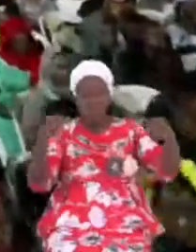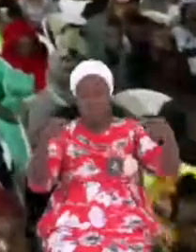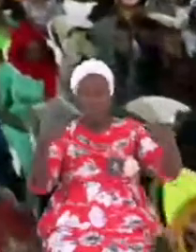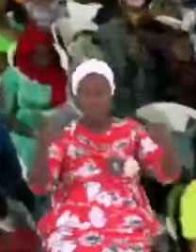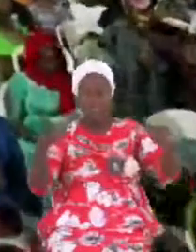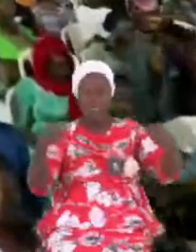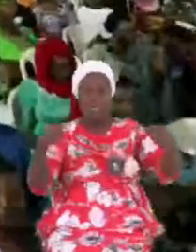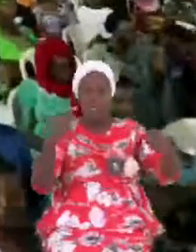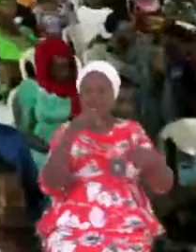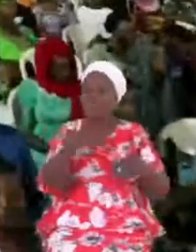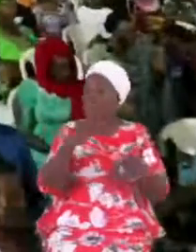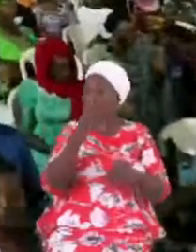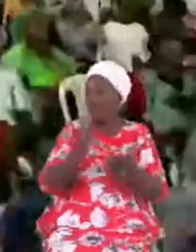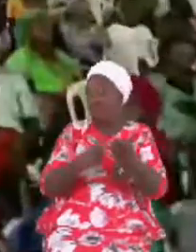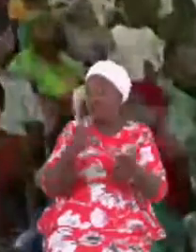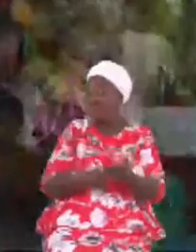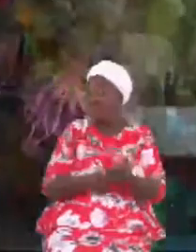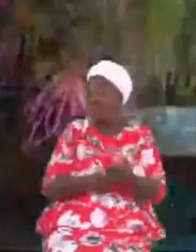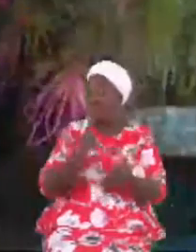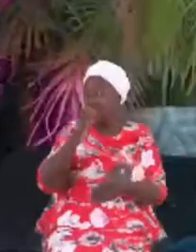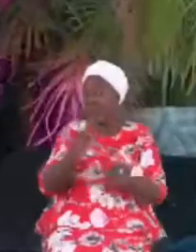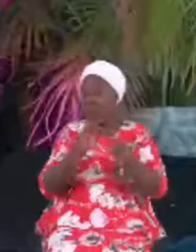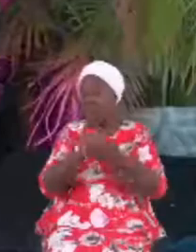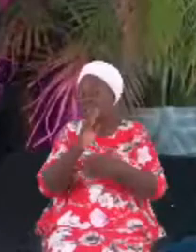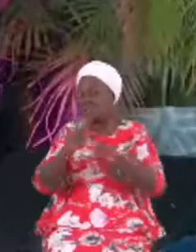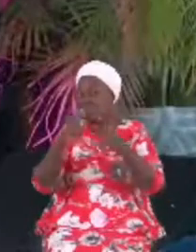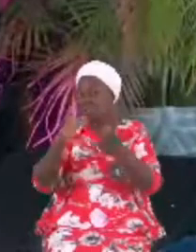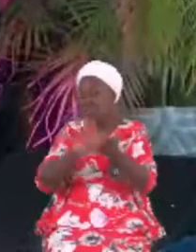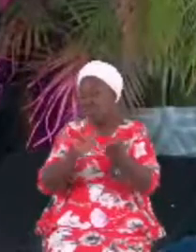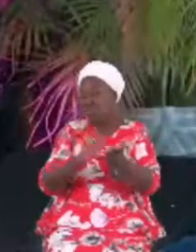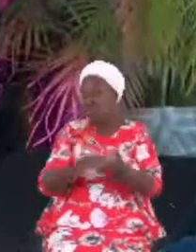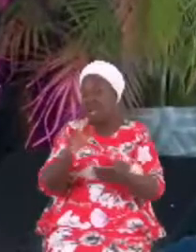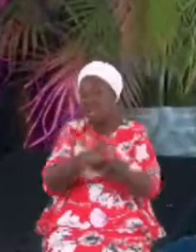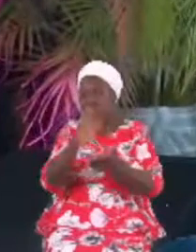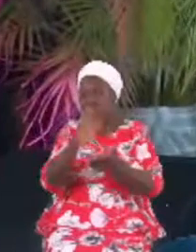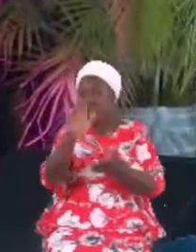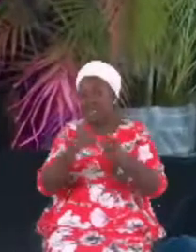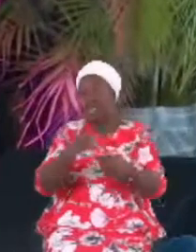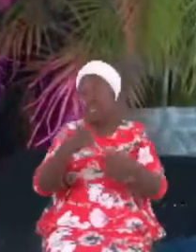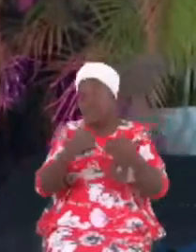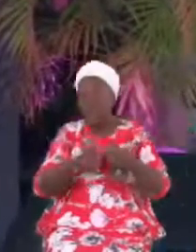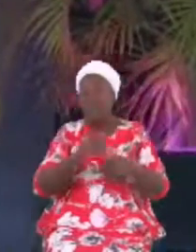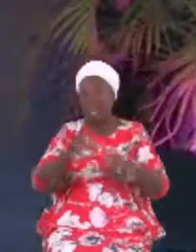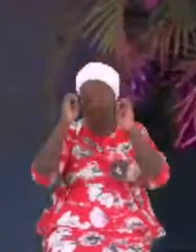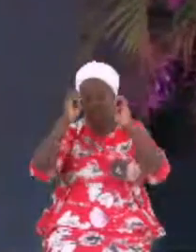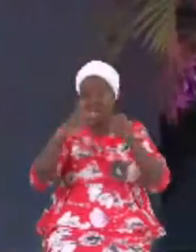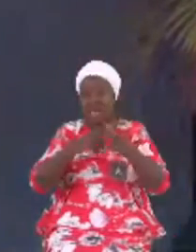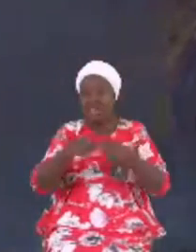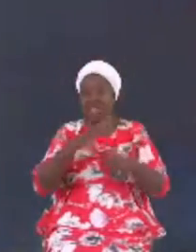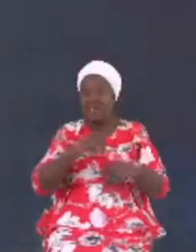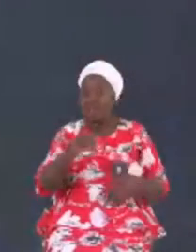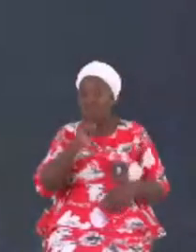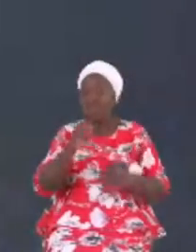opposée. Parfois, il y a des gens très lettrés dans les choses matérielles, mais qui ne sont